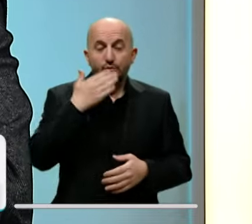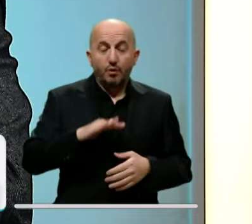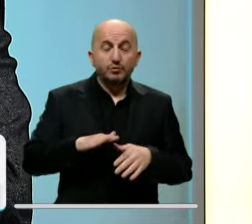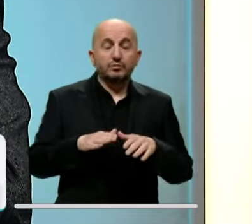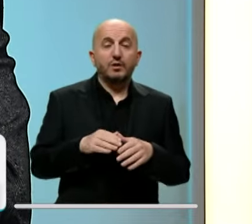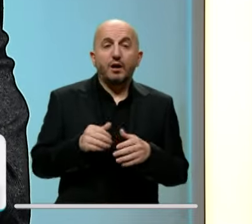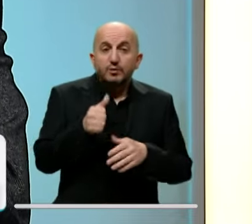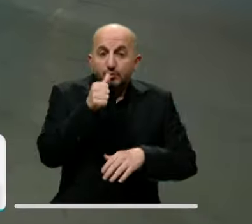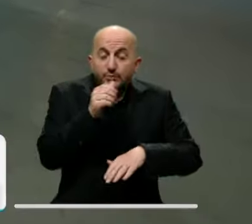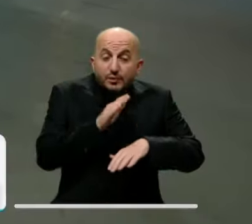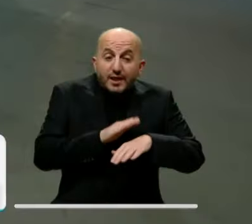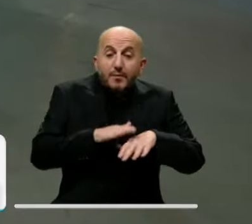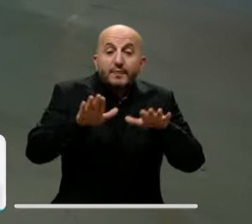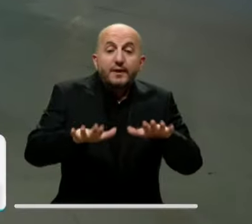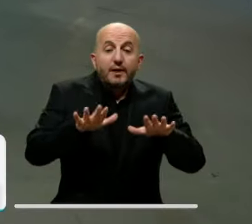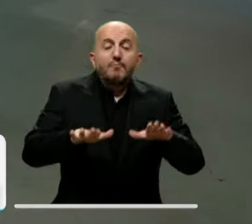veya